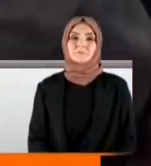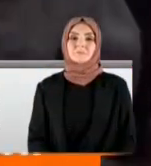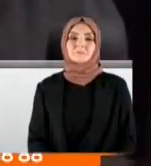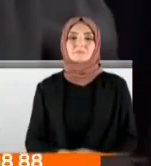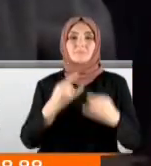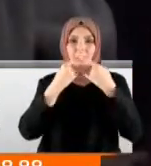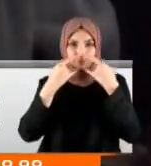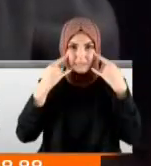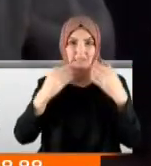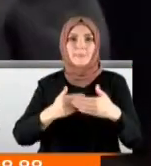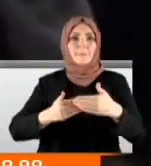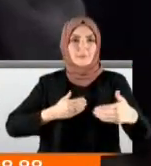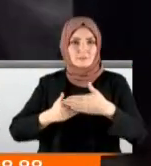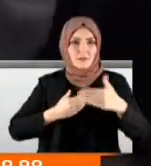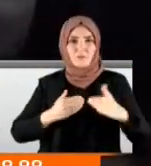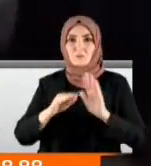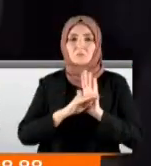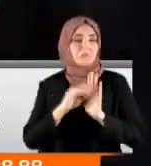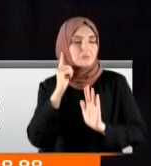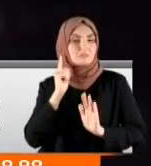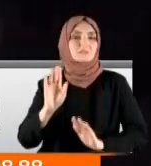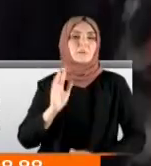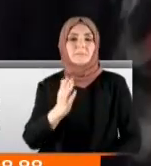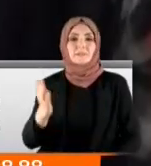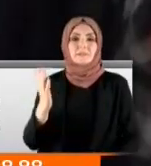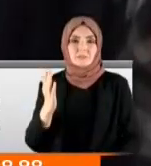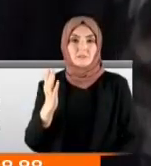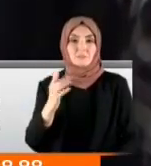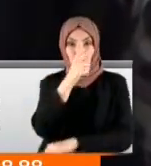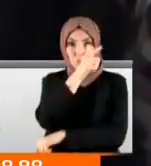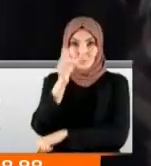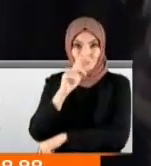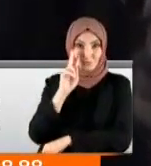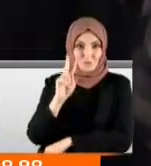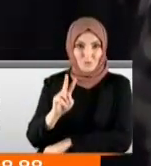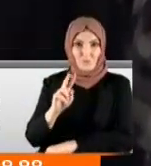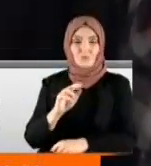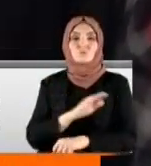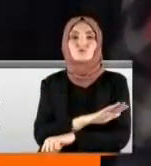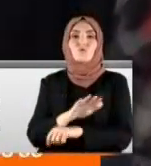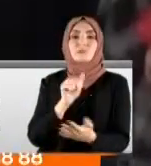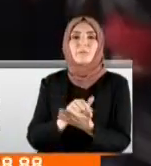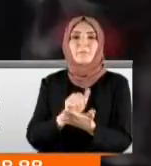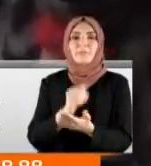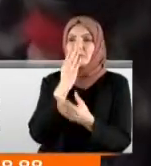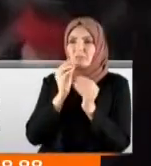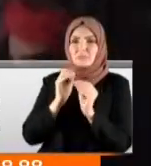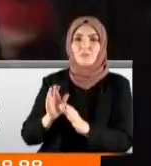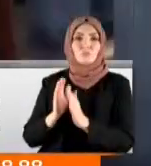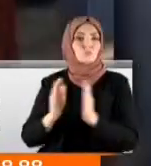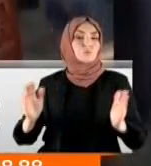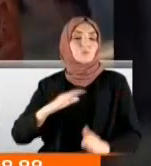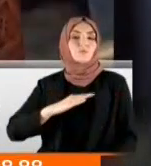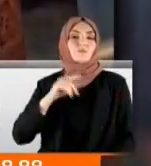Maske ve mesafe kuralına uymayan katılımcıların imza attığı bu görüntü sosyal medyada büyük tepki topladı. Cenazedeki en sıra